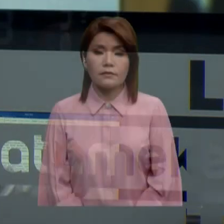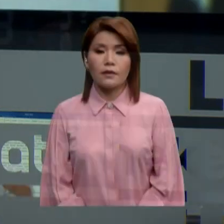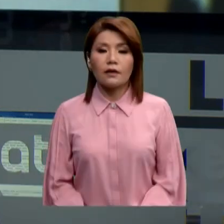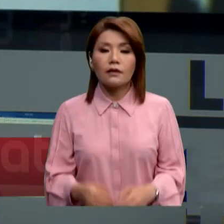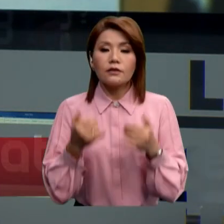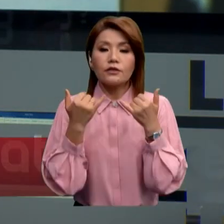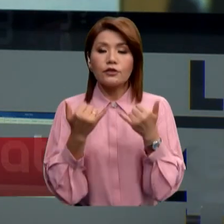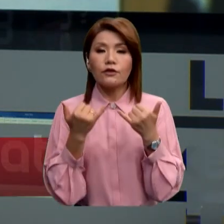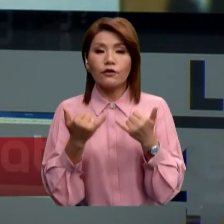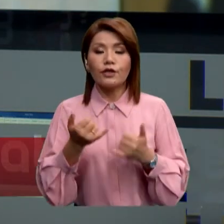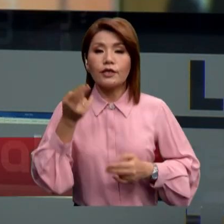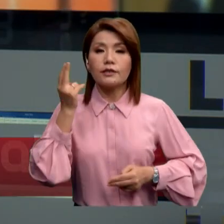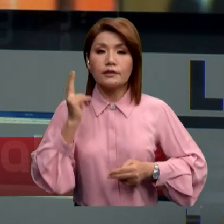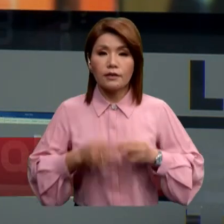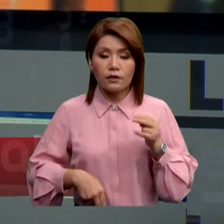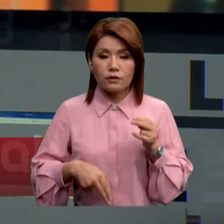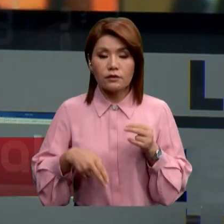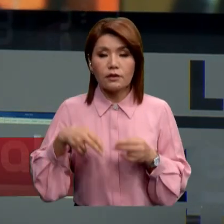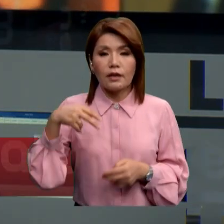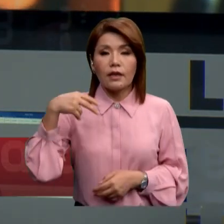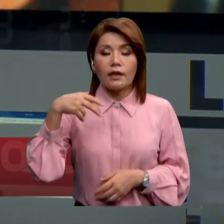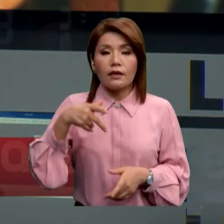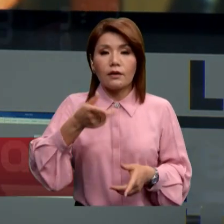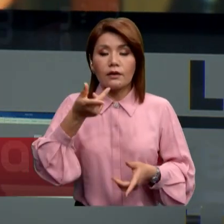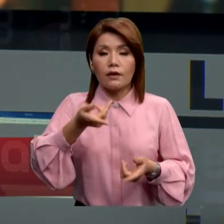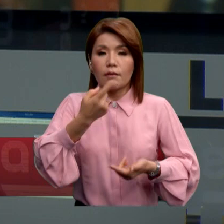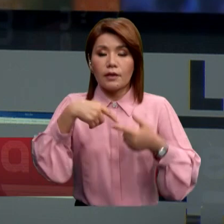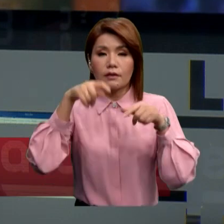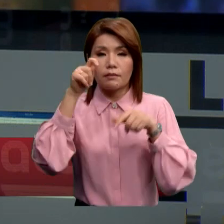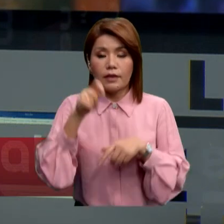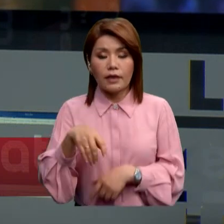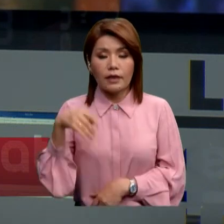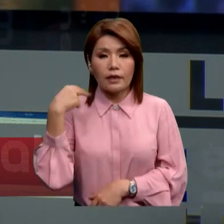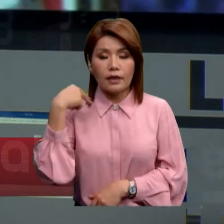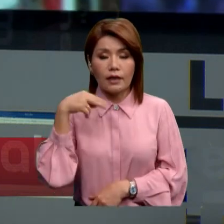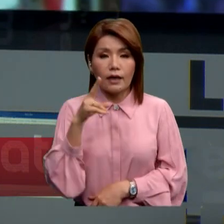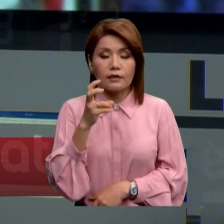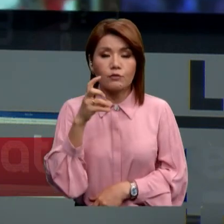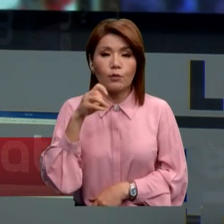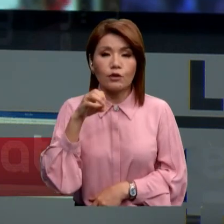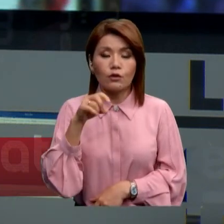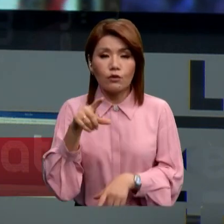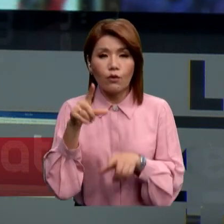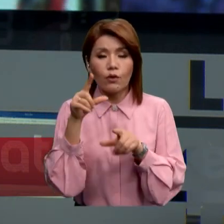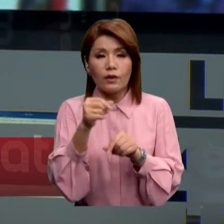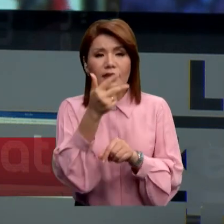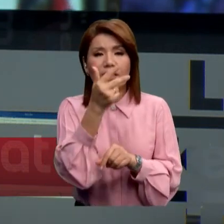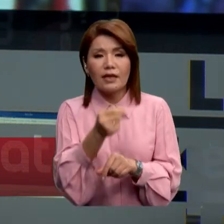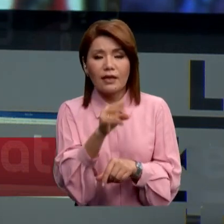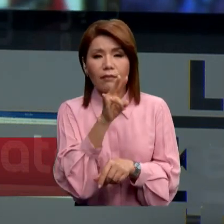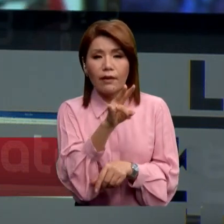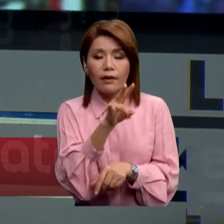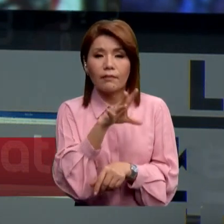Сегодня завершился официальный визит Касым Жомарта Токаева в Поднебесную. Это важная для страны поездка, длилась 3 дня. Началась